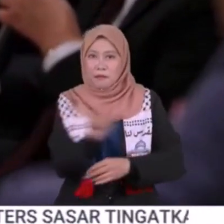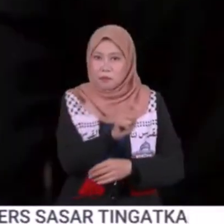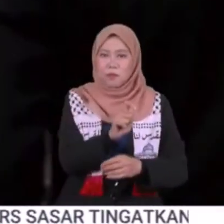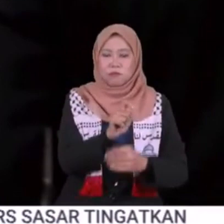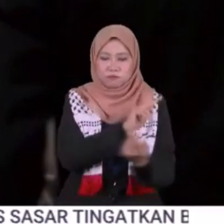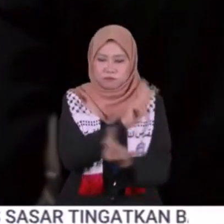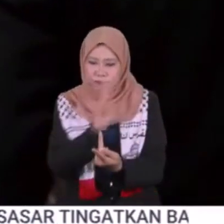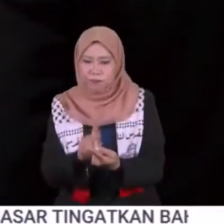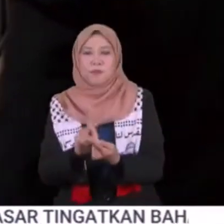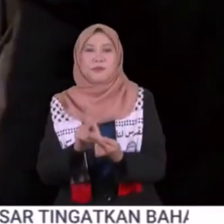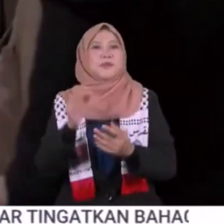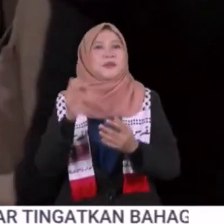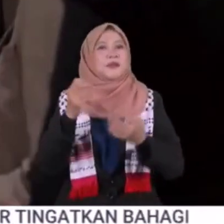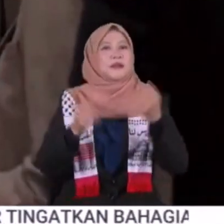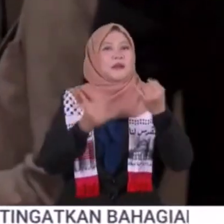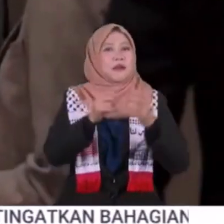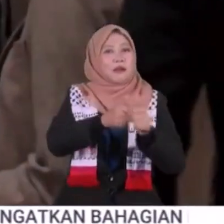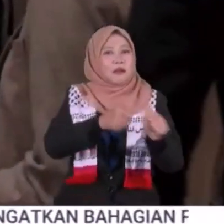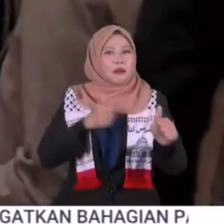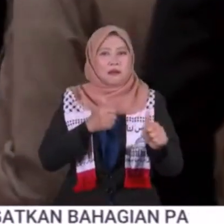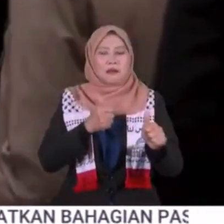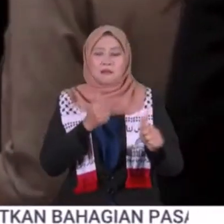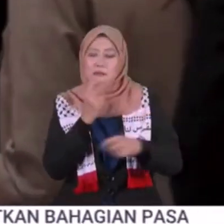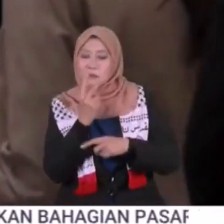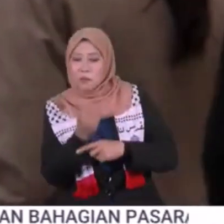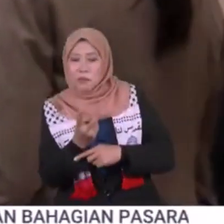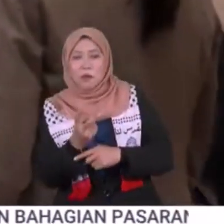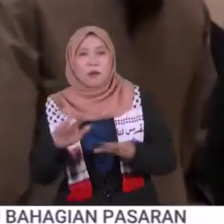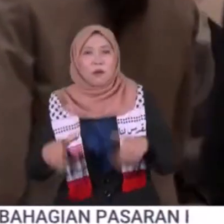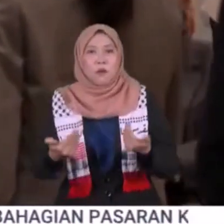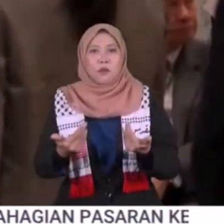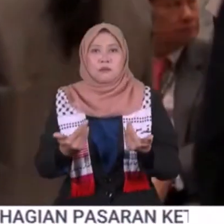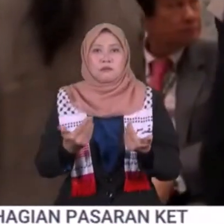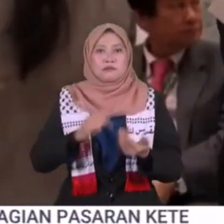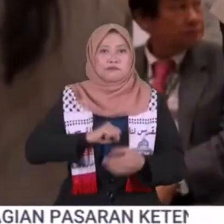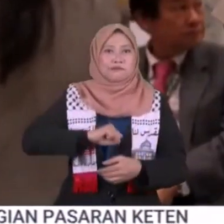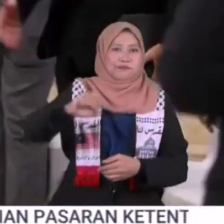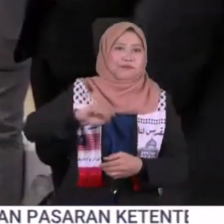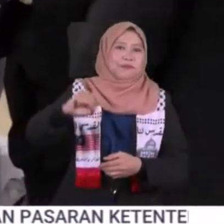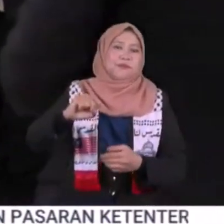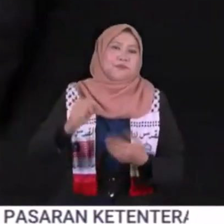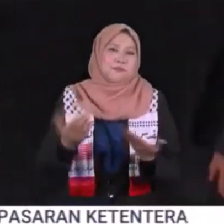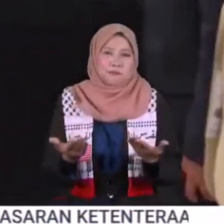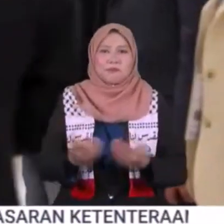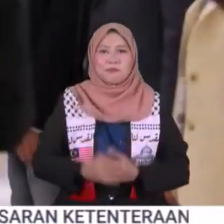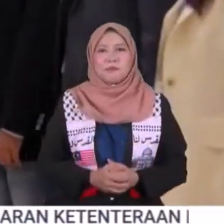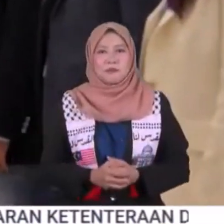timur bagi mengelak sebarang keadaan yang dilihat sebagai provokatif.